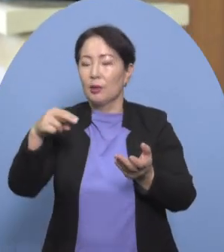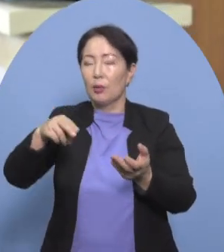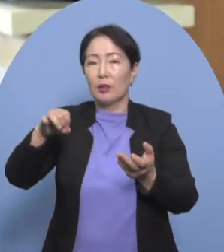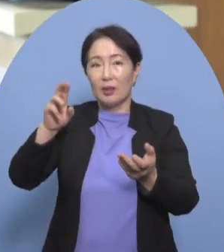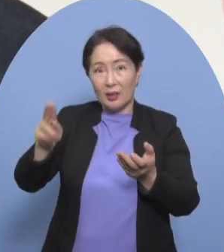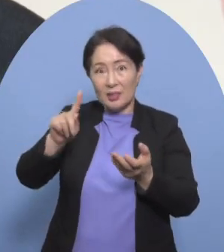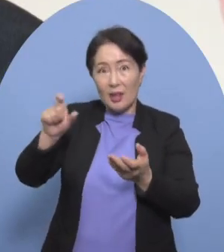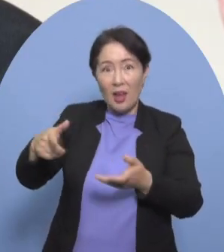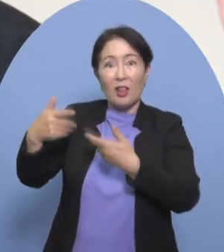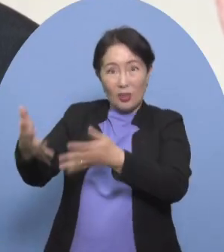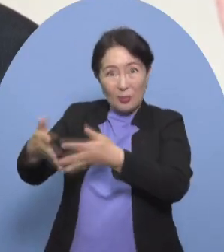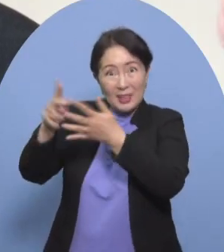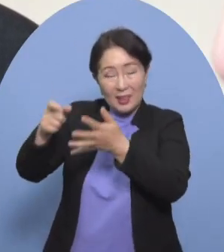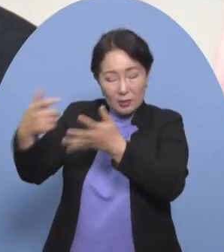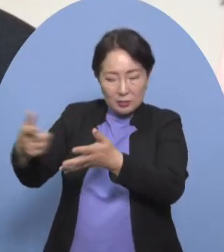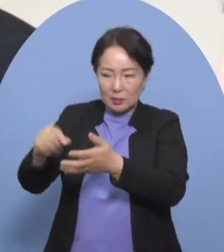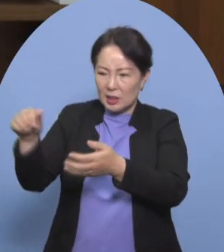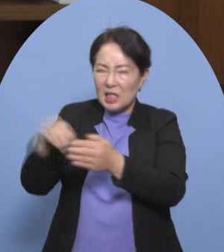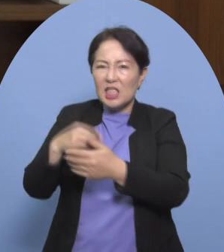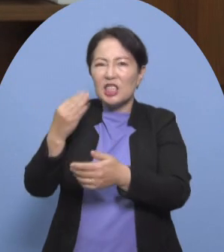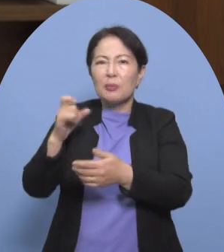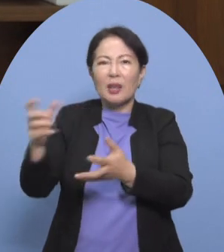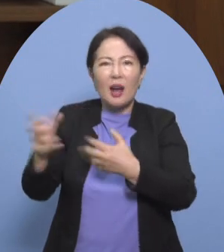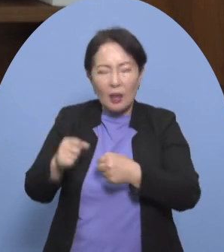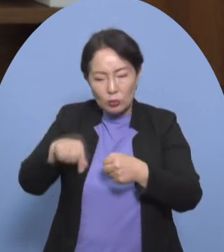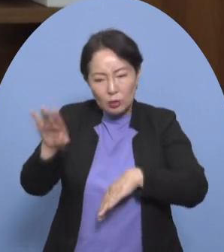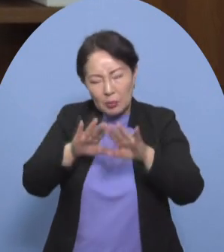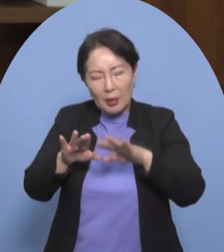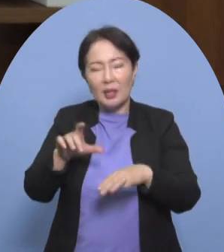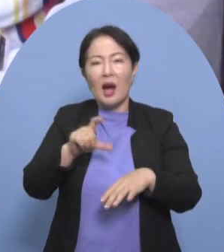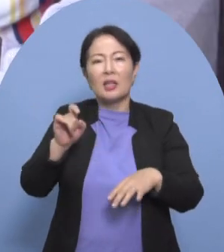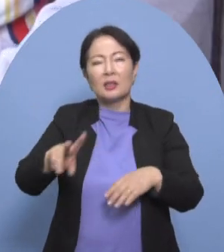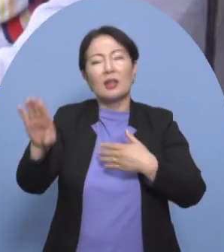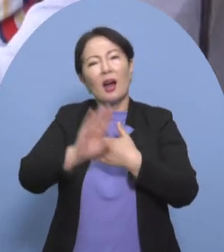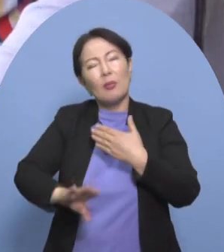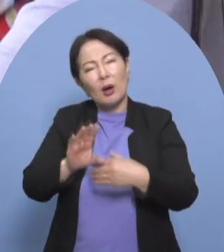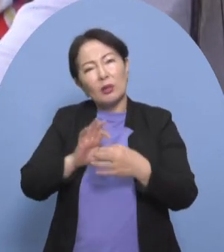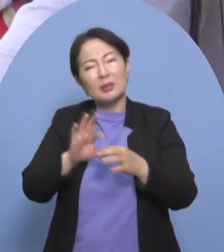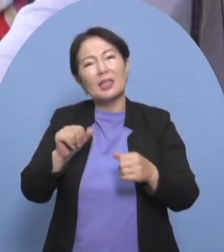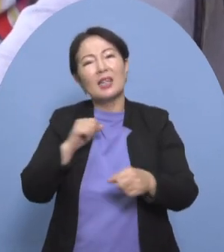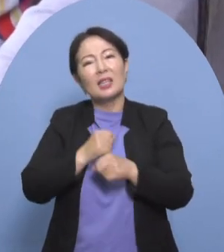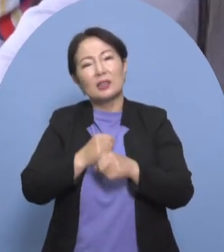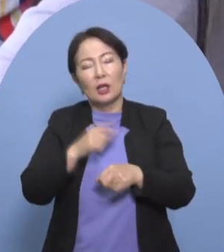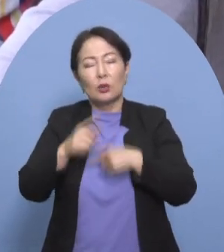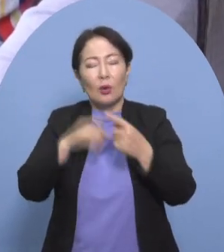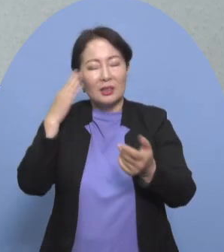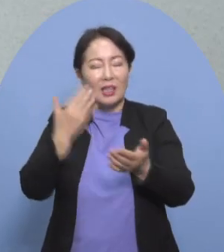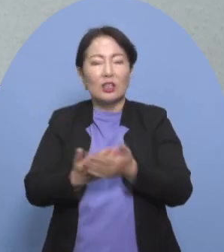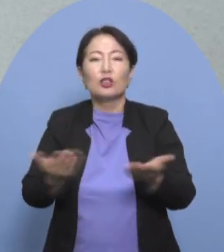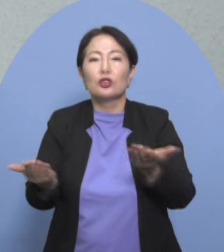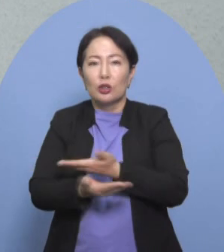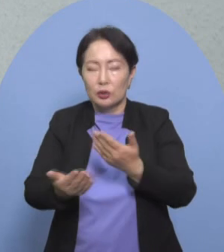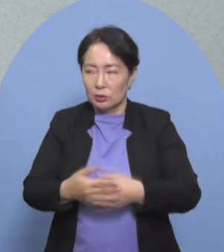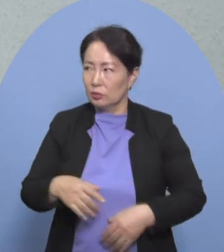олгохдоо тогтоосон нэг үеийн шимтгэл хураасан асуудлын өнөөгийн нөхцөл байдал эрсдлээс хамгаалах чиглэлээр хэрхэн ажиллаж байгаа талаар санал солилцлоо. Нэг